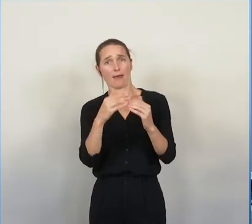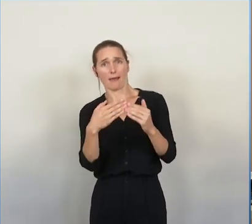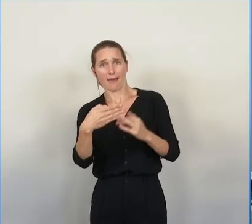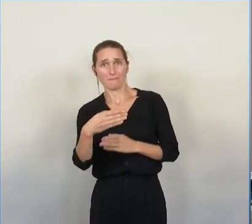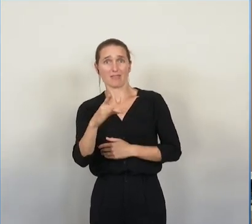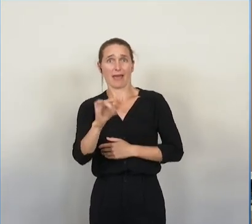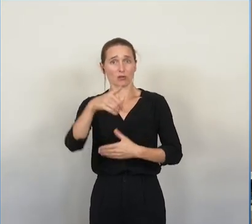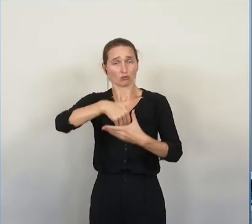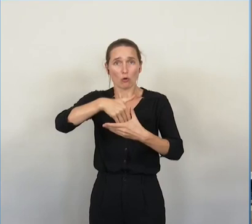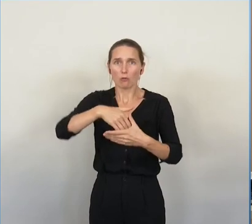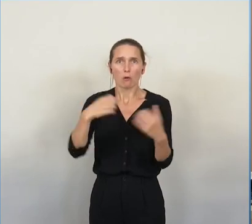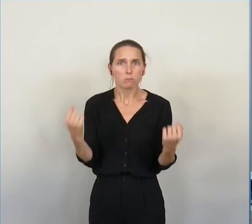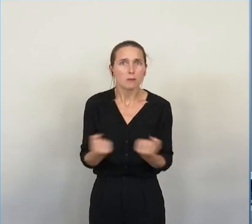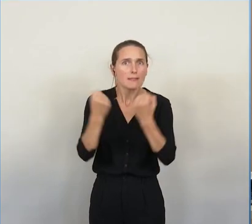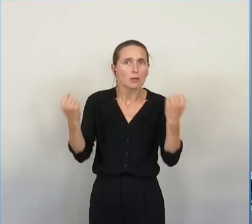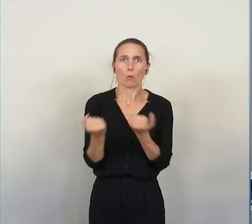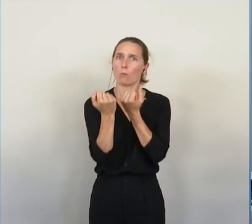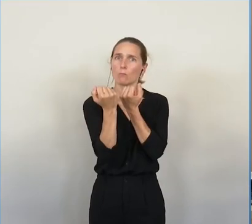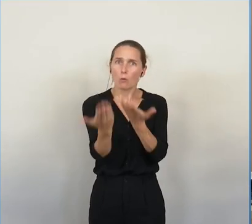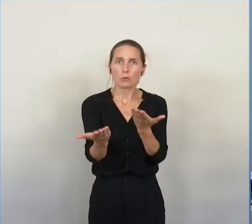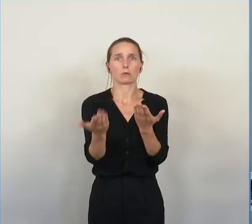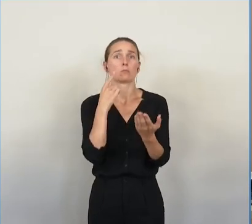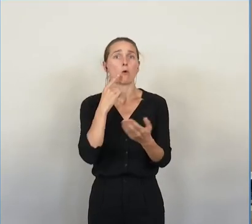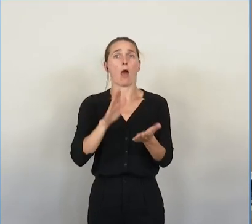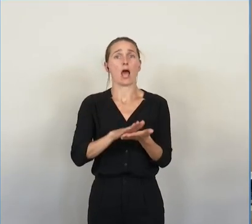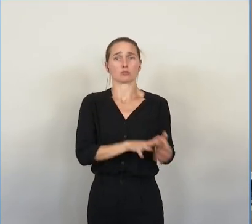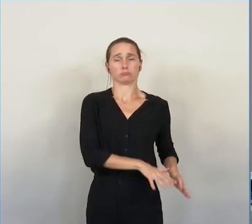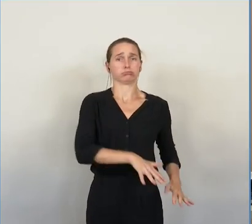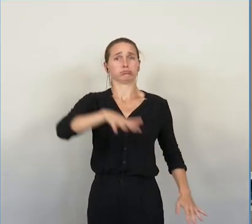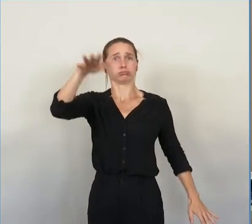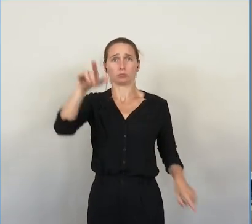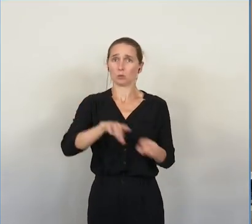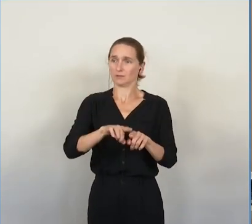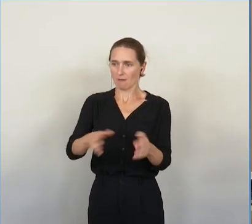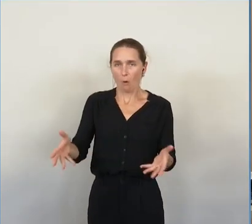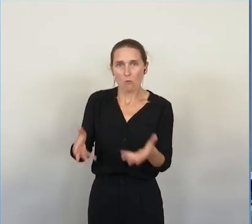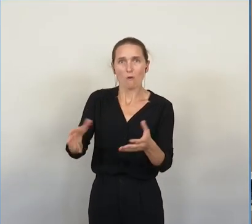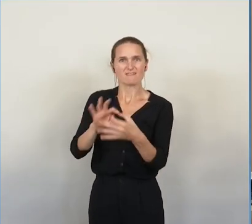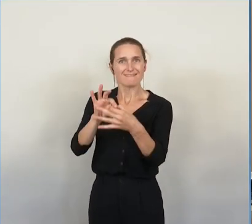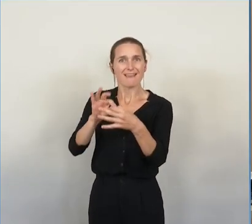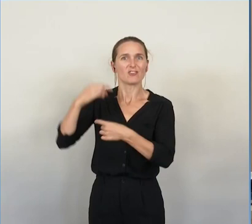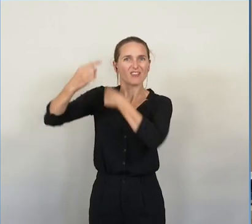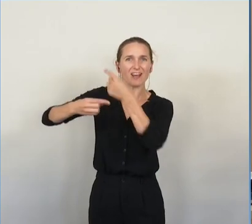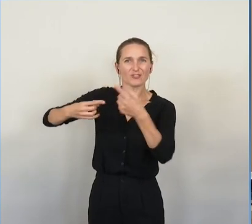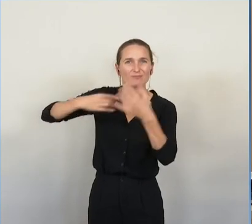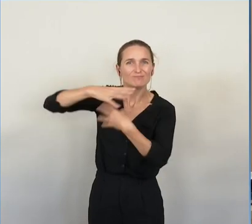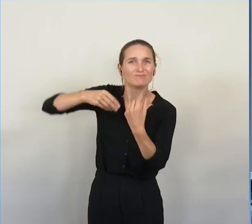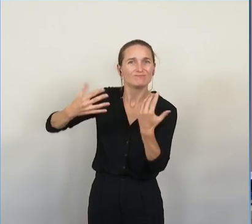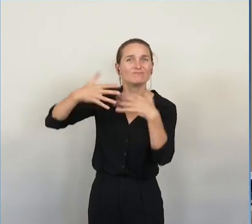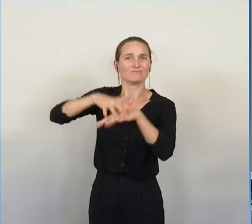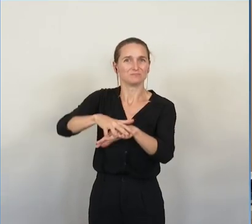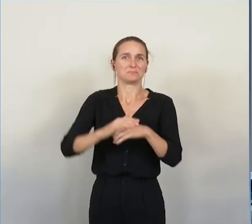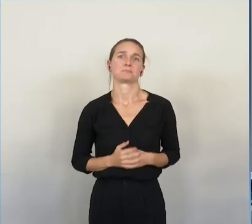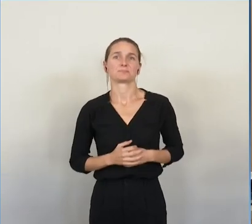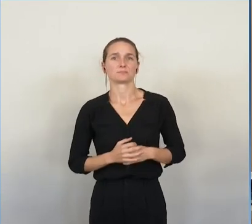petite enfance à l'adolescence jusqu'au lien évidemment intergénérationnel l'un des volets importants de l'action des MDH concerne le